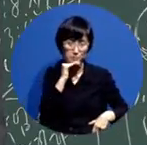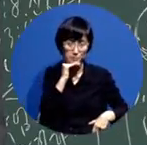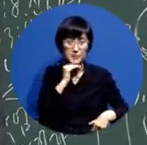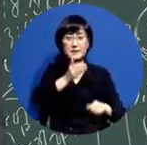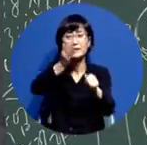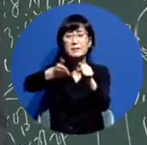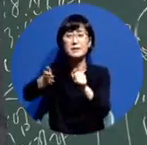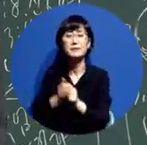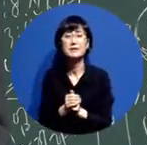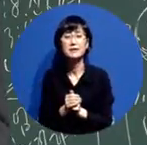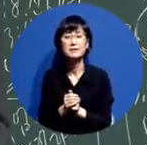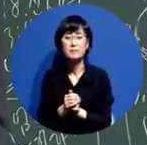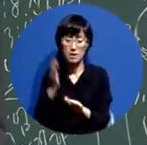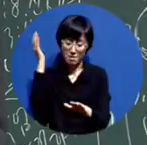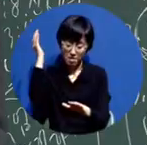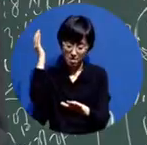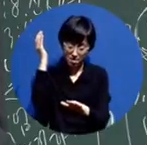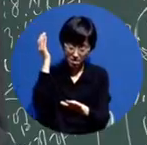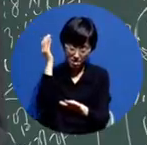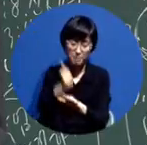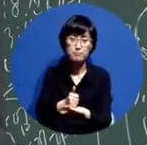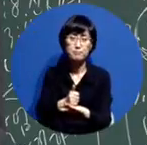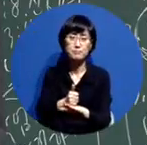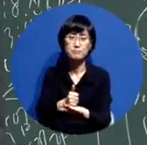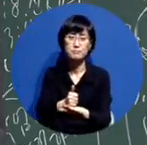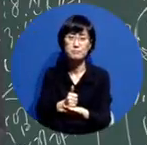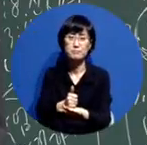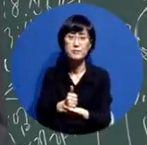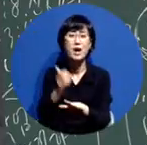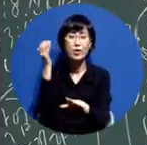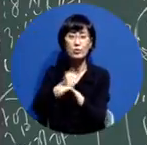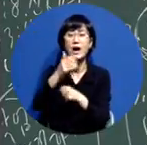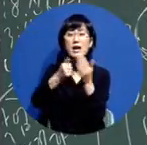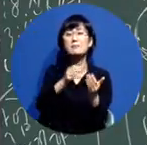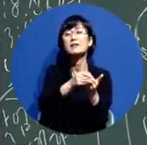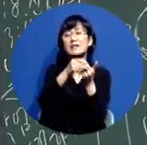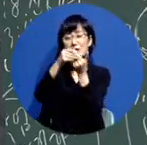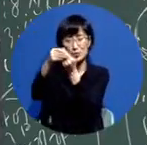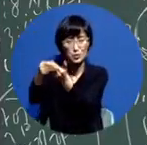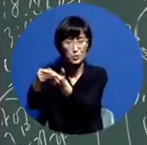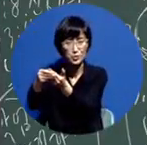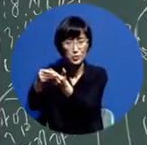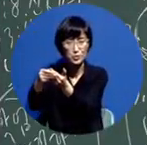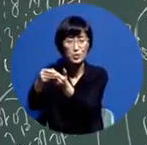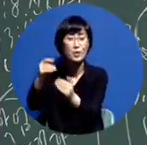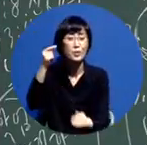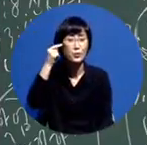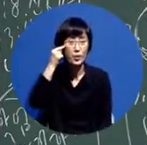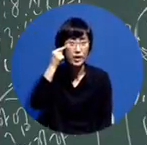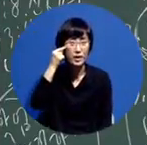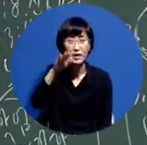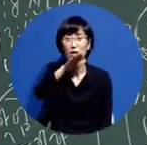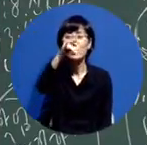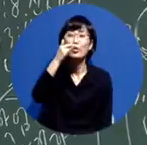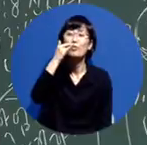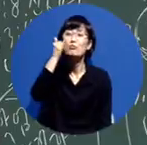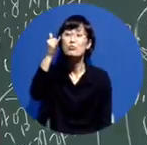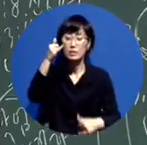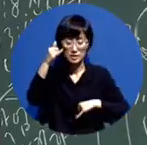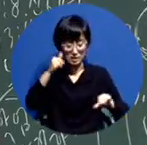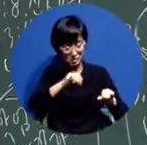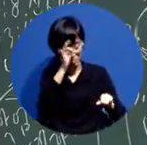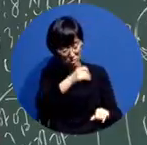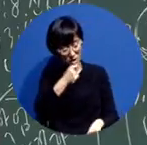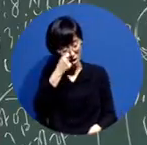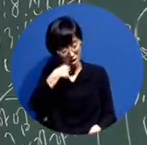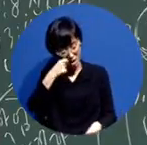반드시되는날이올겁니다。 他有一天必定会回来的。 눈물이자라면요망하는법이없습니